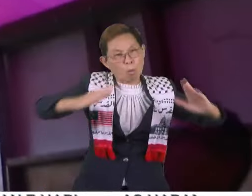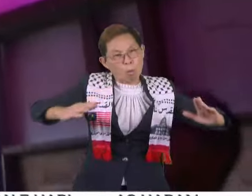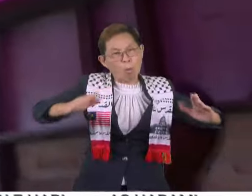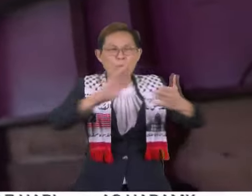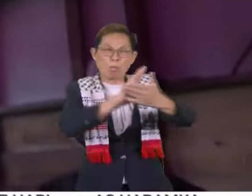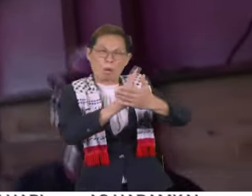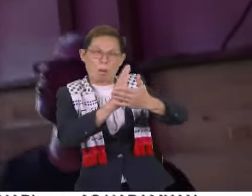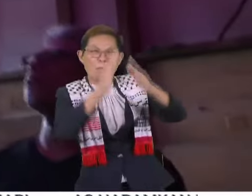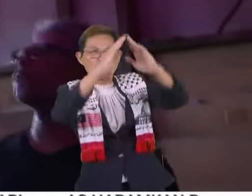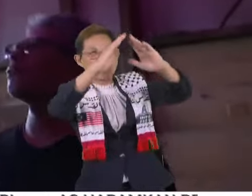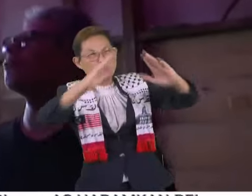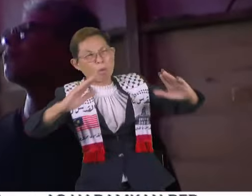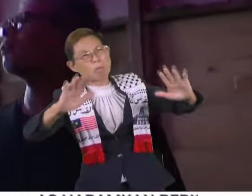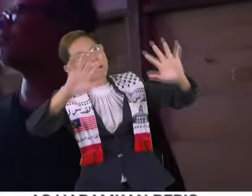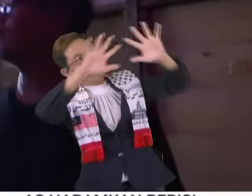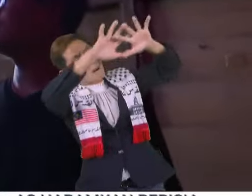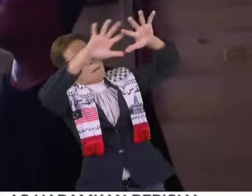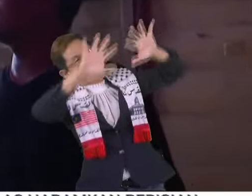letakkan sementara bagi